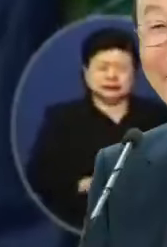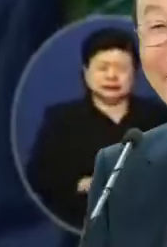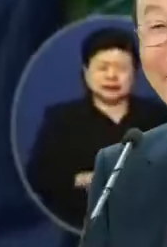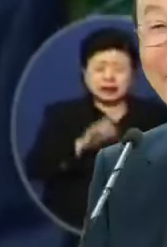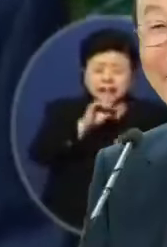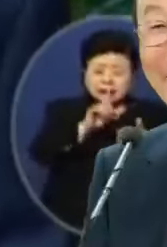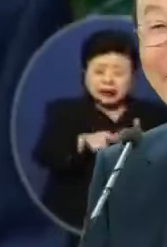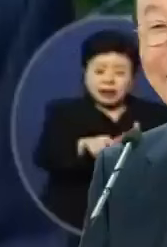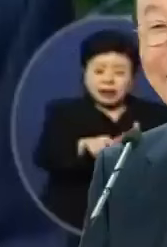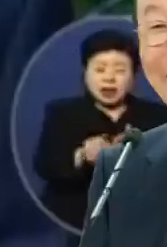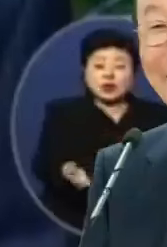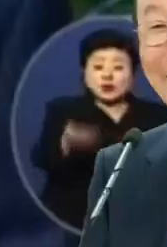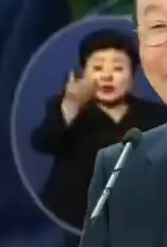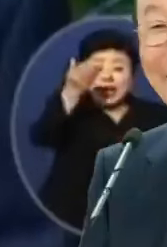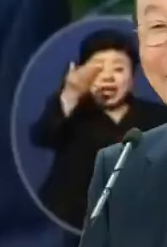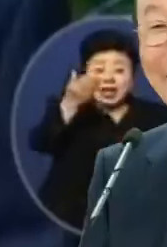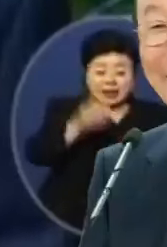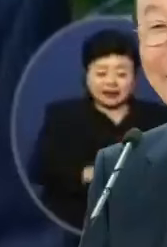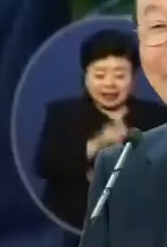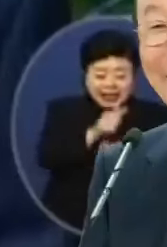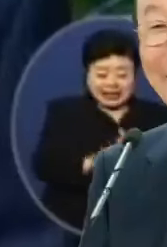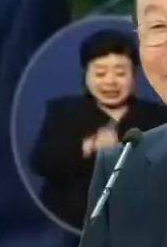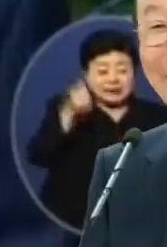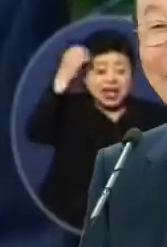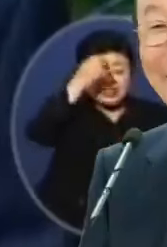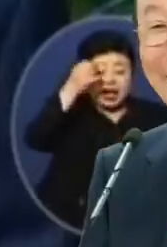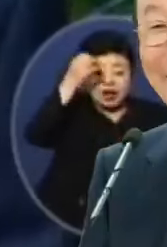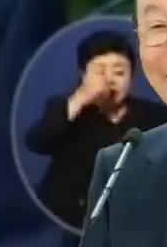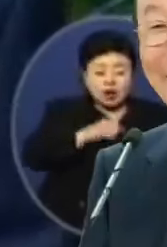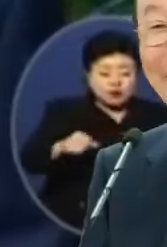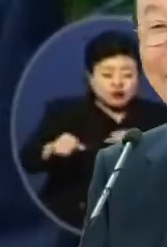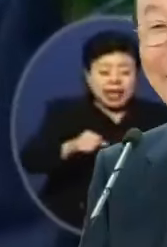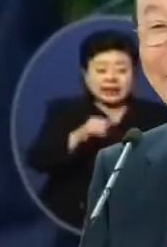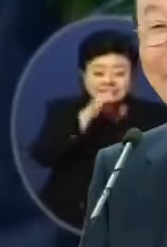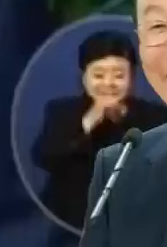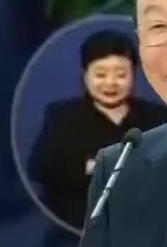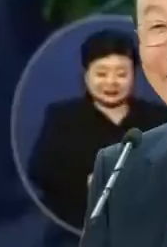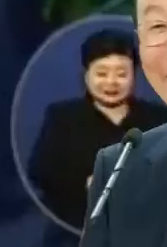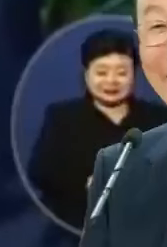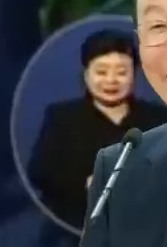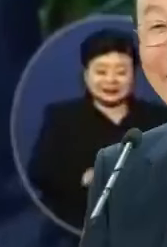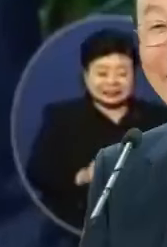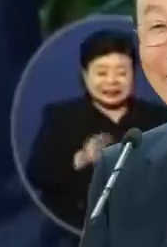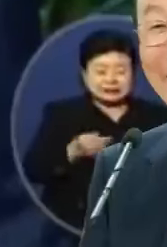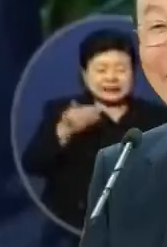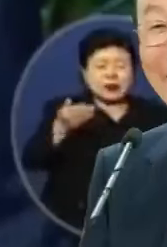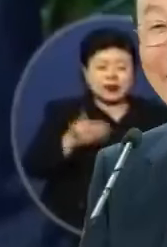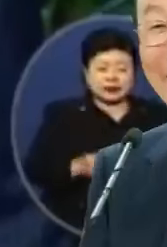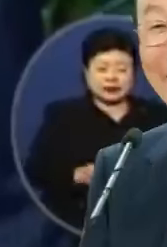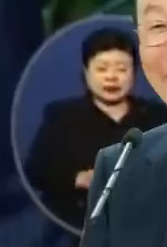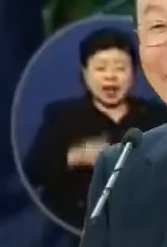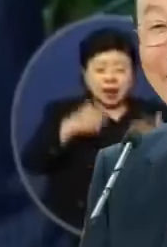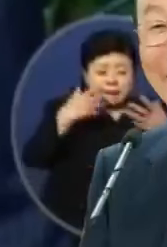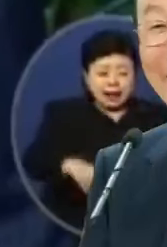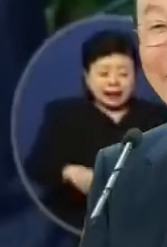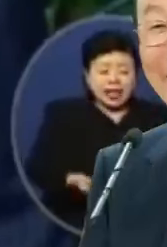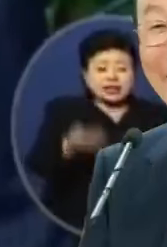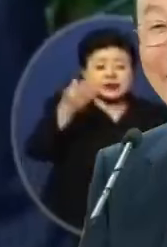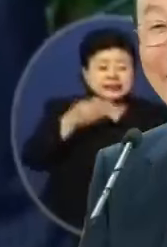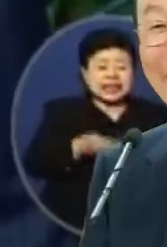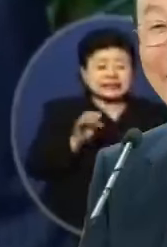있는데 그 위에 하나님의 영이 운행하시는 것입니다. 3차원의 파괴된 세계 위에